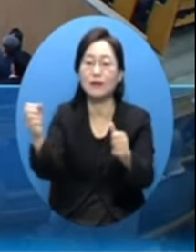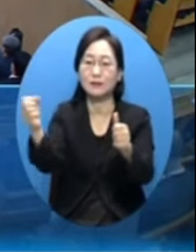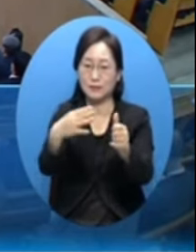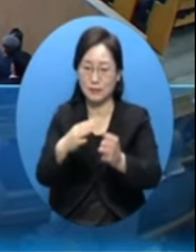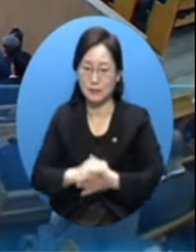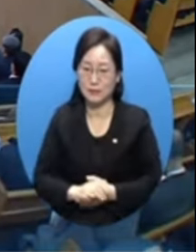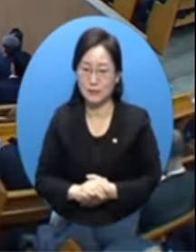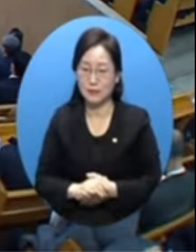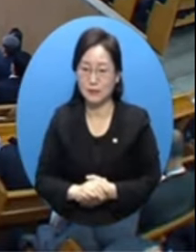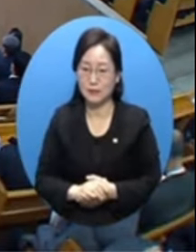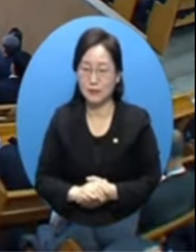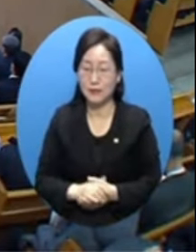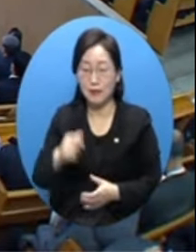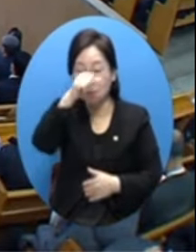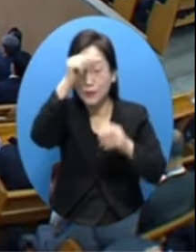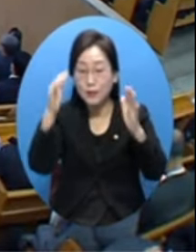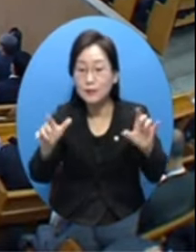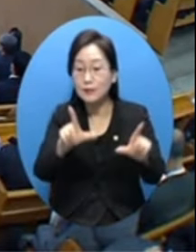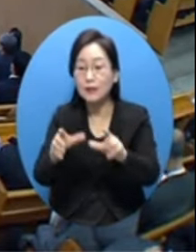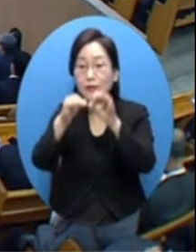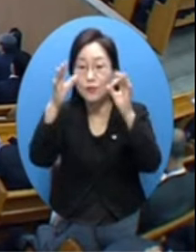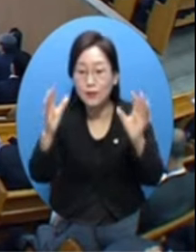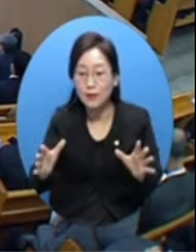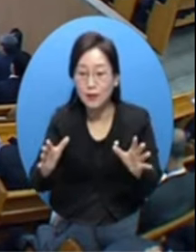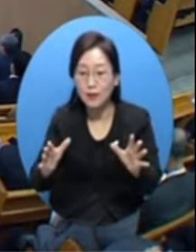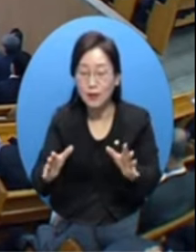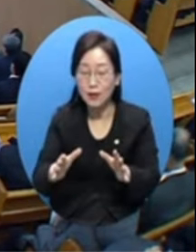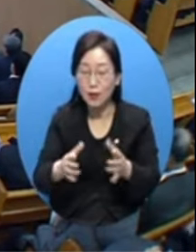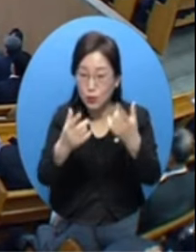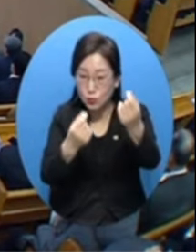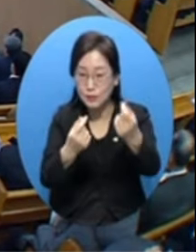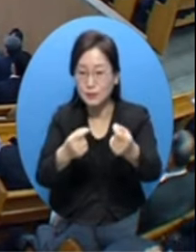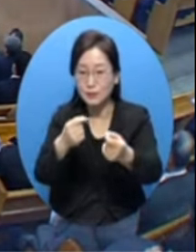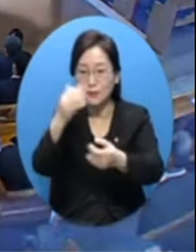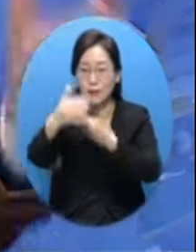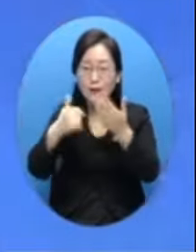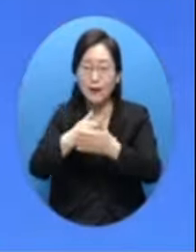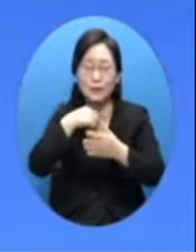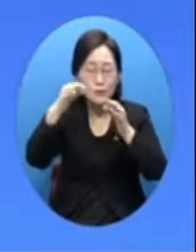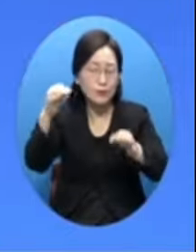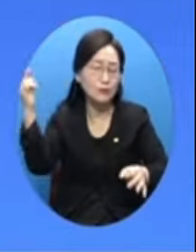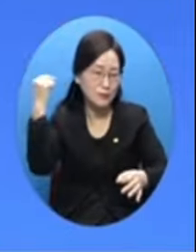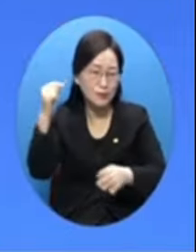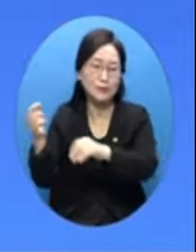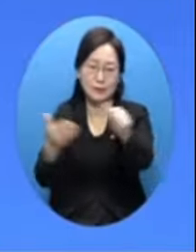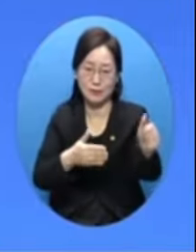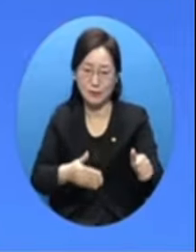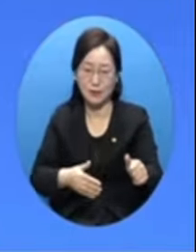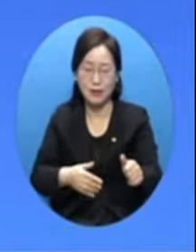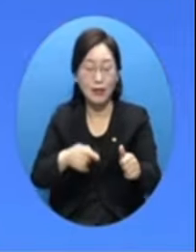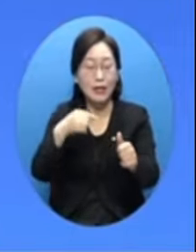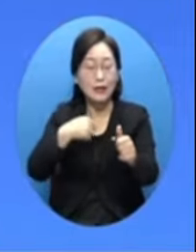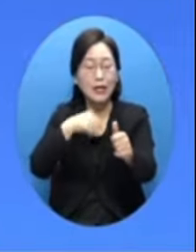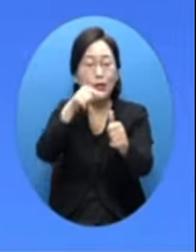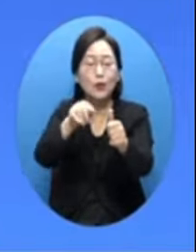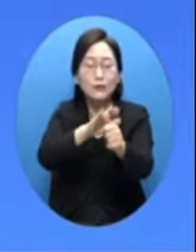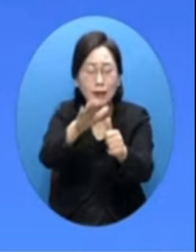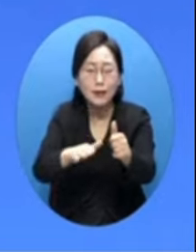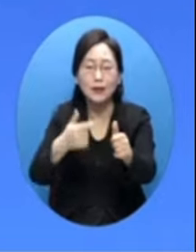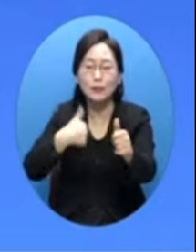하시니라 한 평생 살아가면서 우리은 하님의 음성을 들어야 됩니다 너는 내가 사랑하는 자녀이다 내가 너를